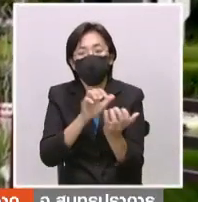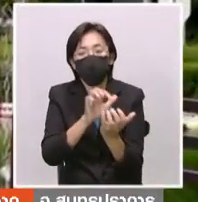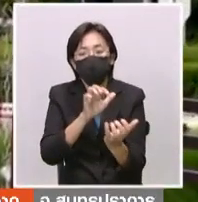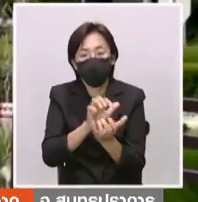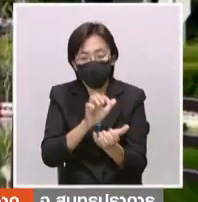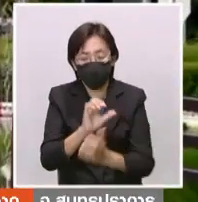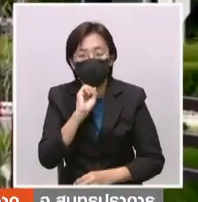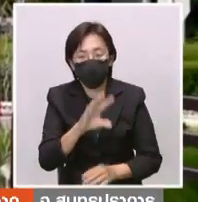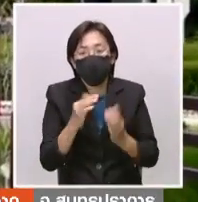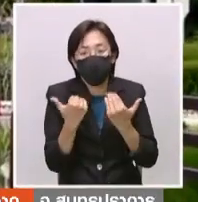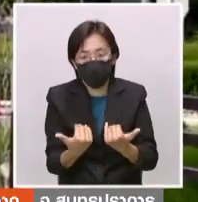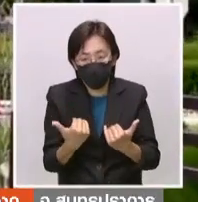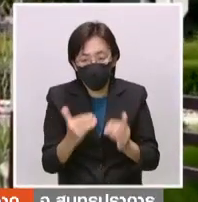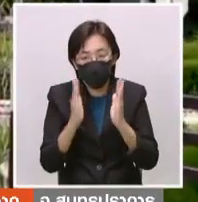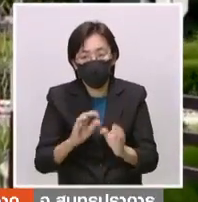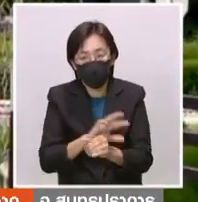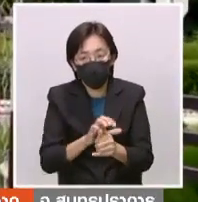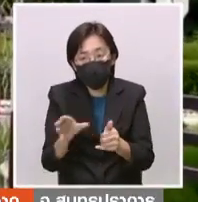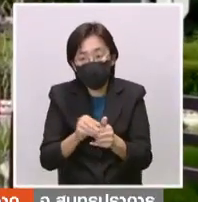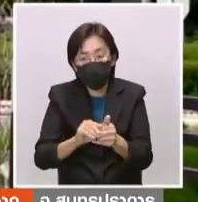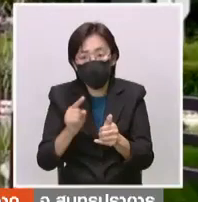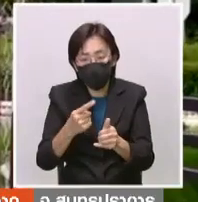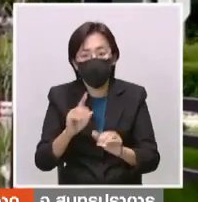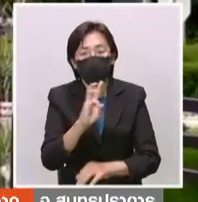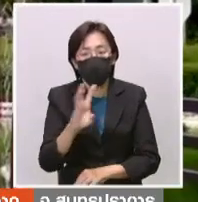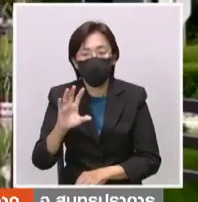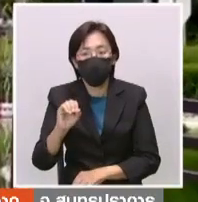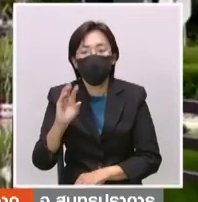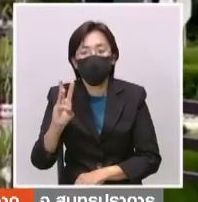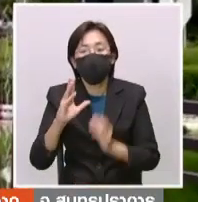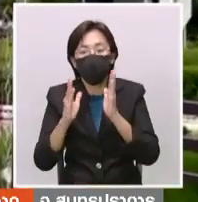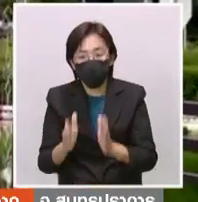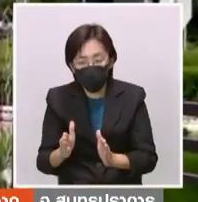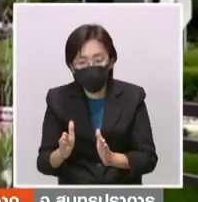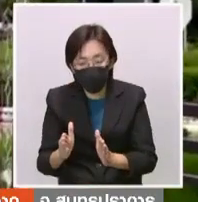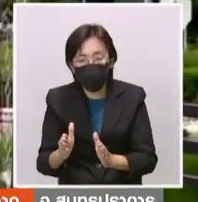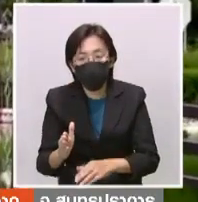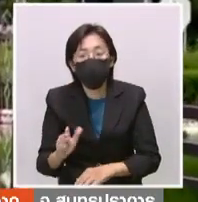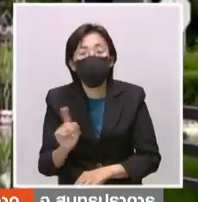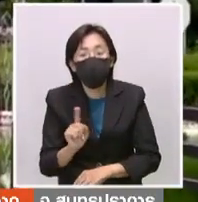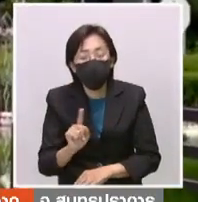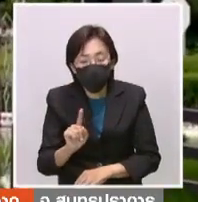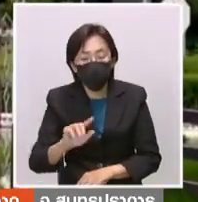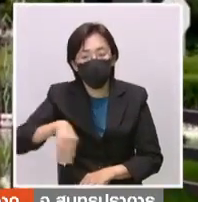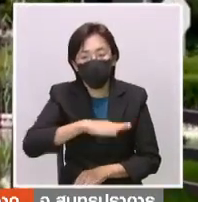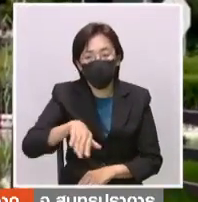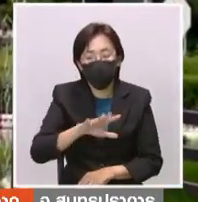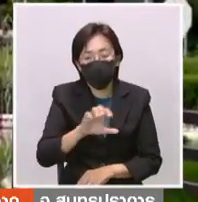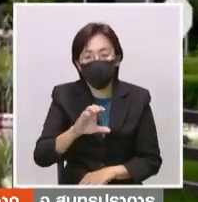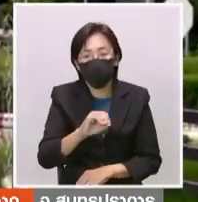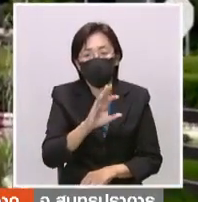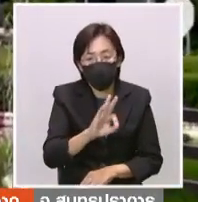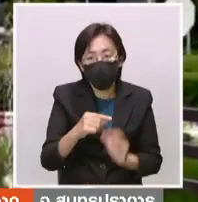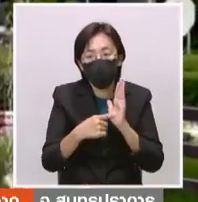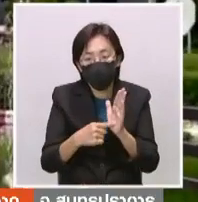ยนะครับว่าตอนนี้เนี่ยพบผู้ป่วยรายใหม่656คนอยู่ในพื้นที่จำนวน559คนเ